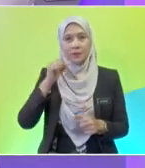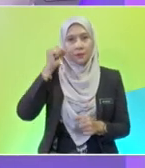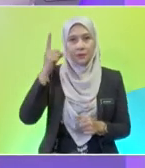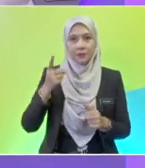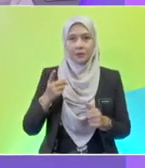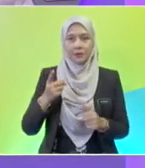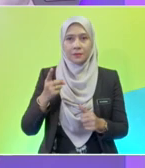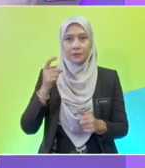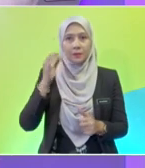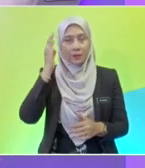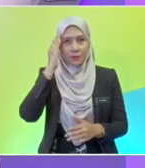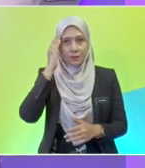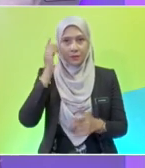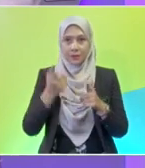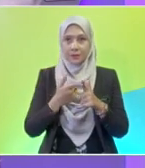ya